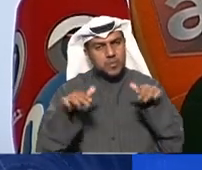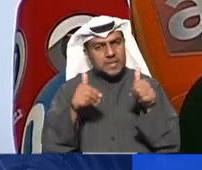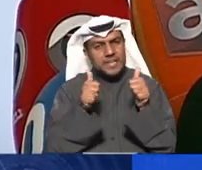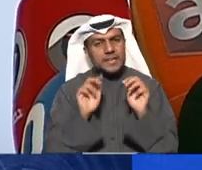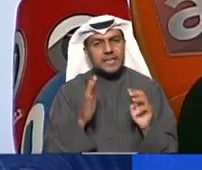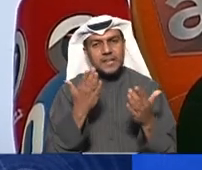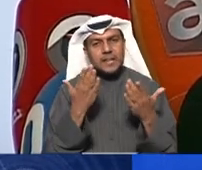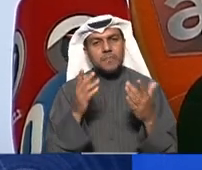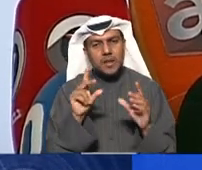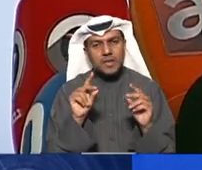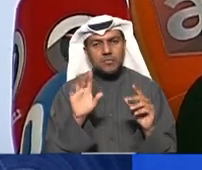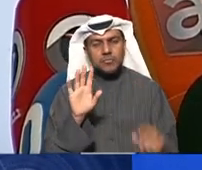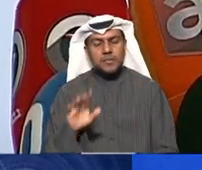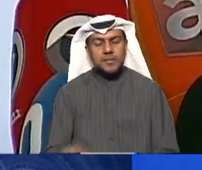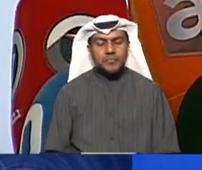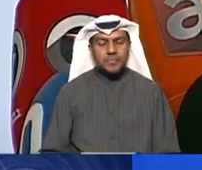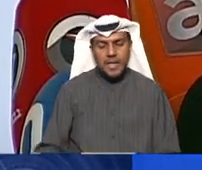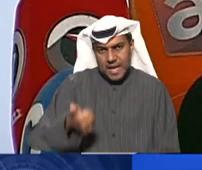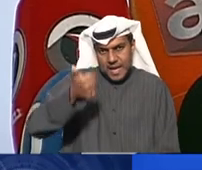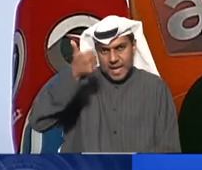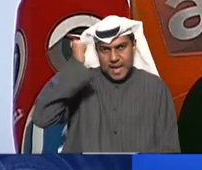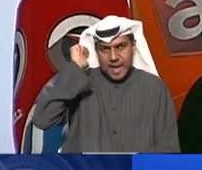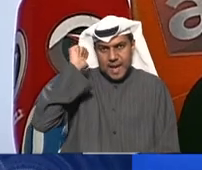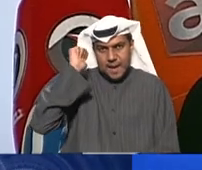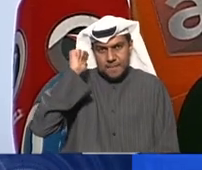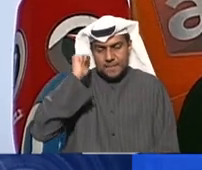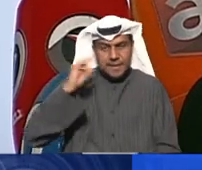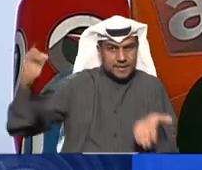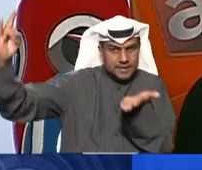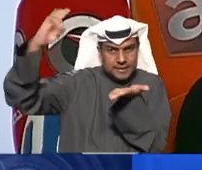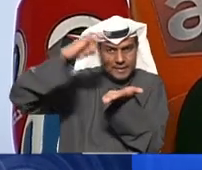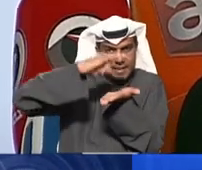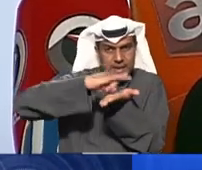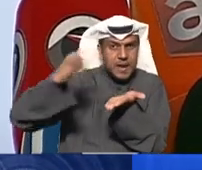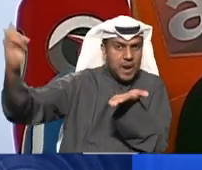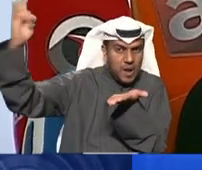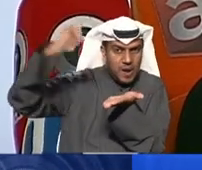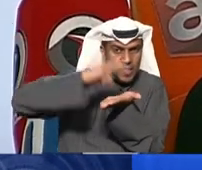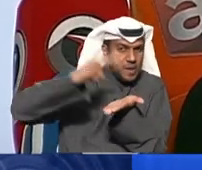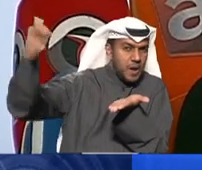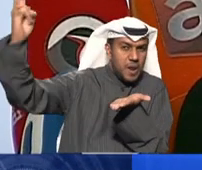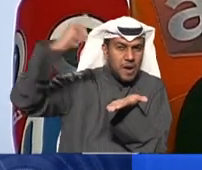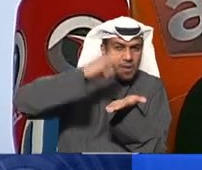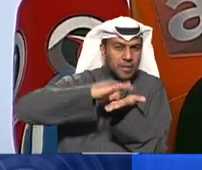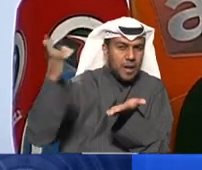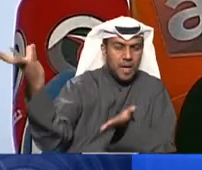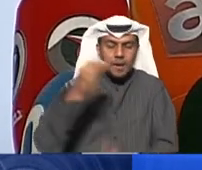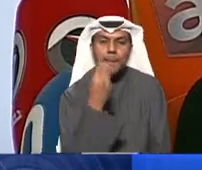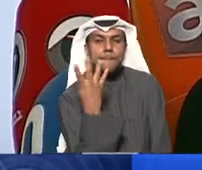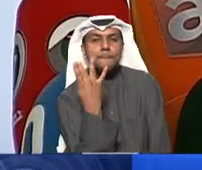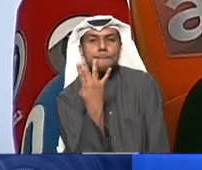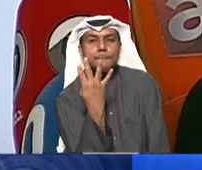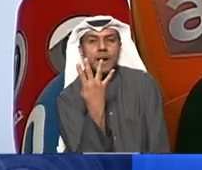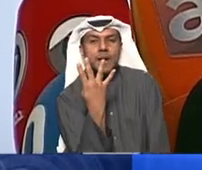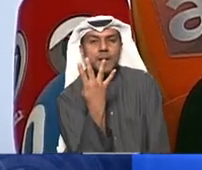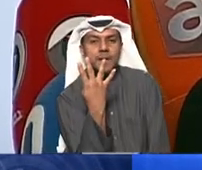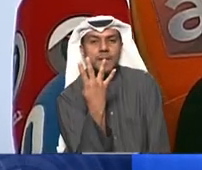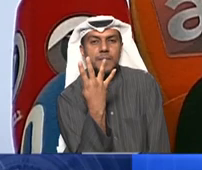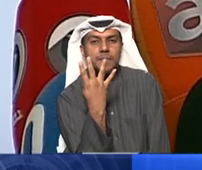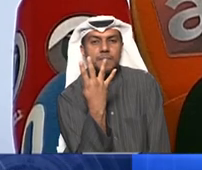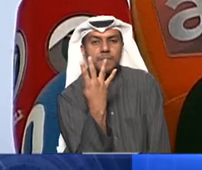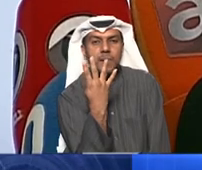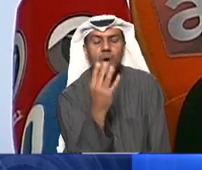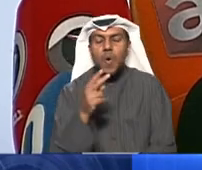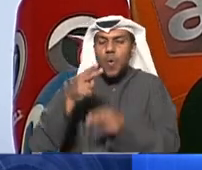أمس استقبال 4 طائرات إجلاء للرعاية الكويتيين من جمهورية إيران